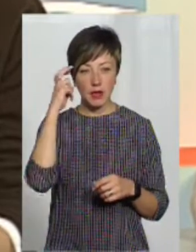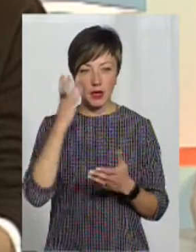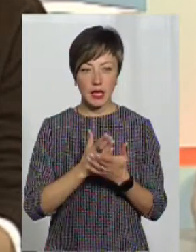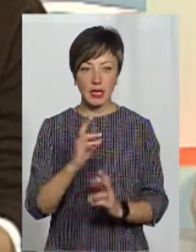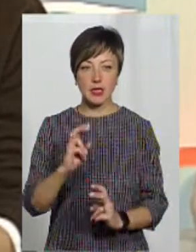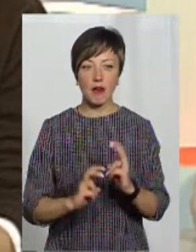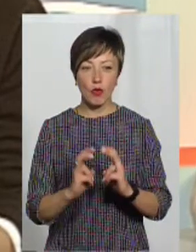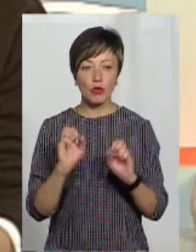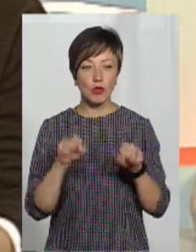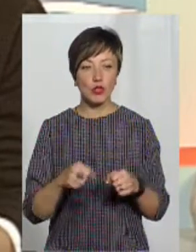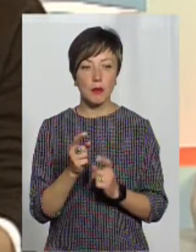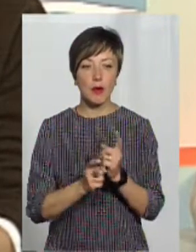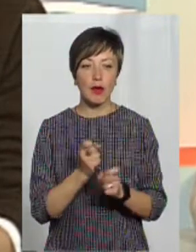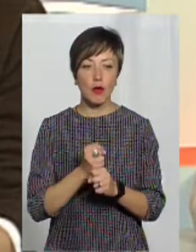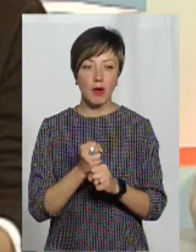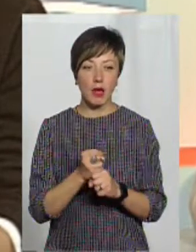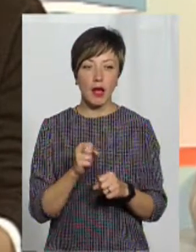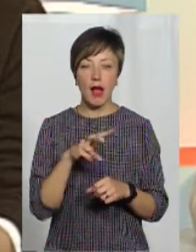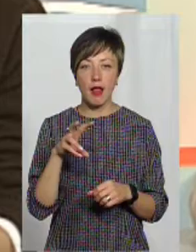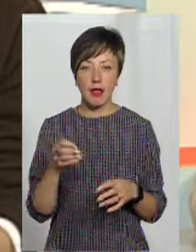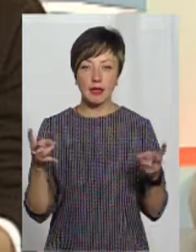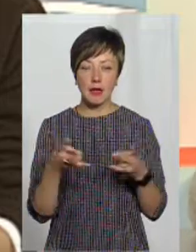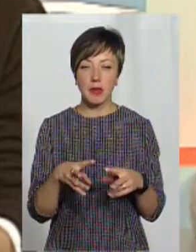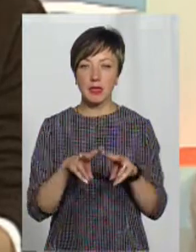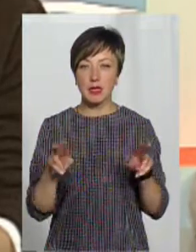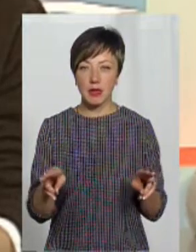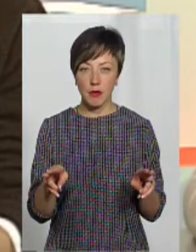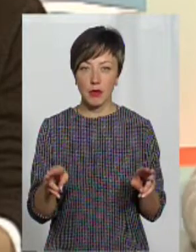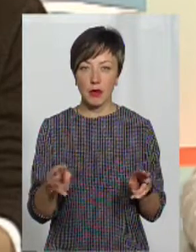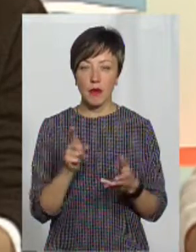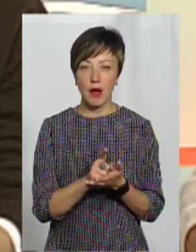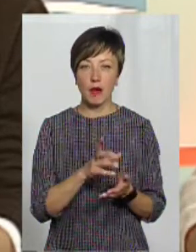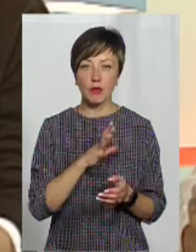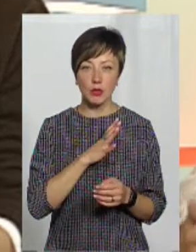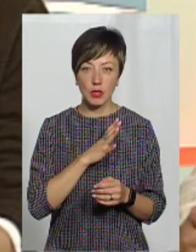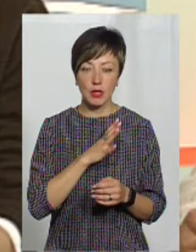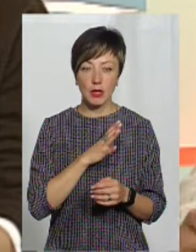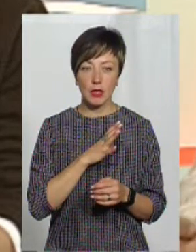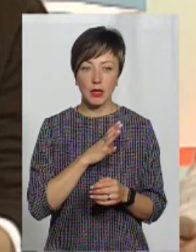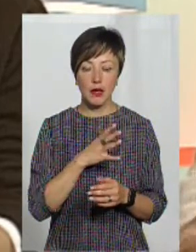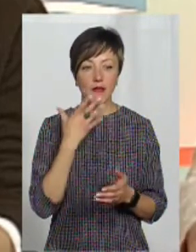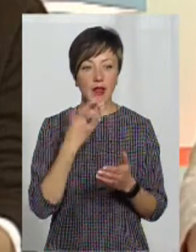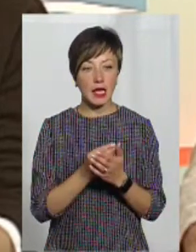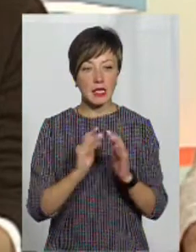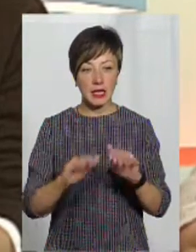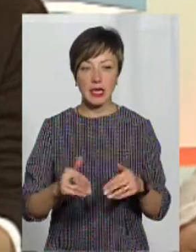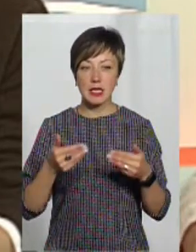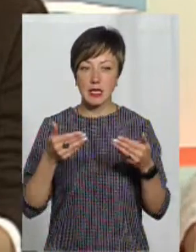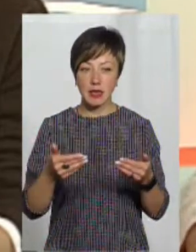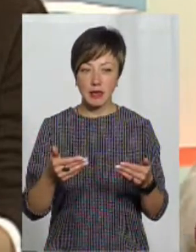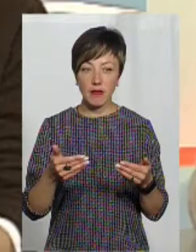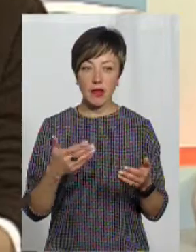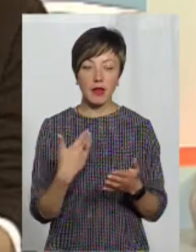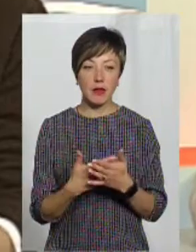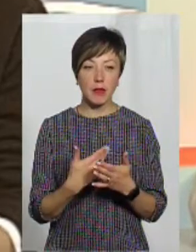Києві є завод, який може переробляти таке. Але це треба так само, має бути власна ініціатива. Тому